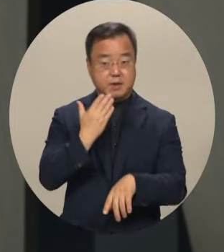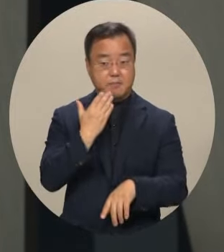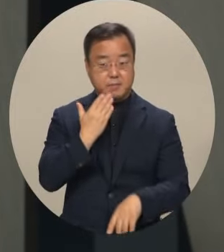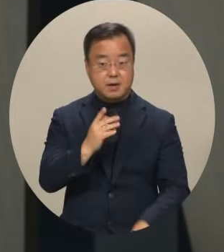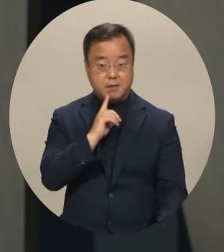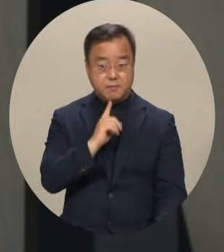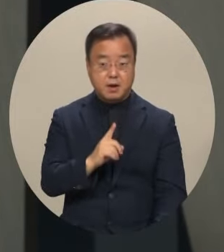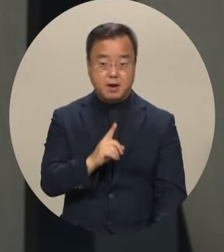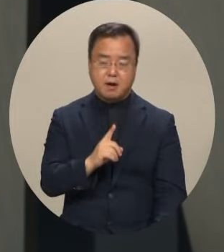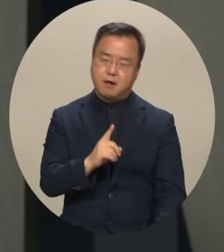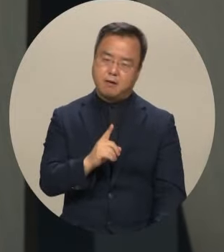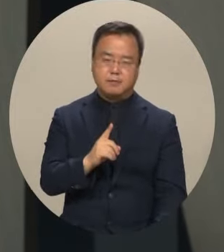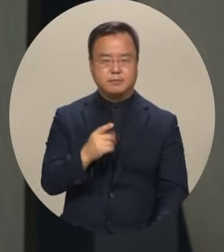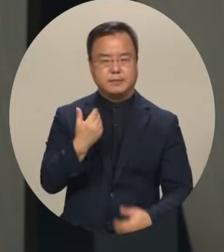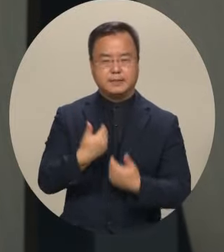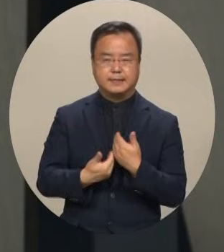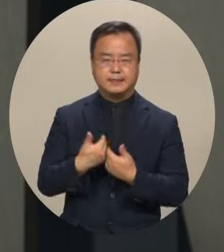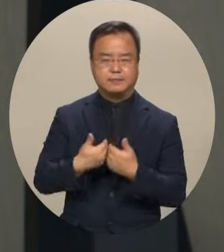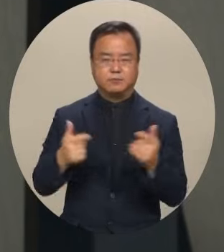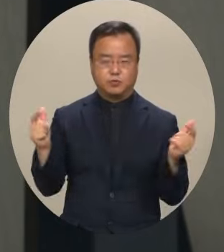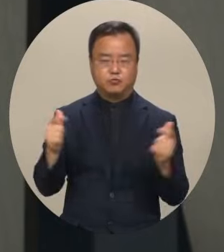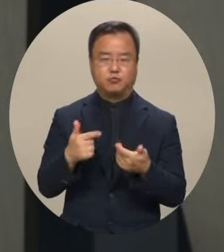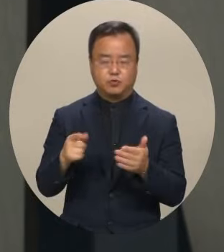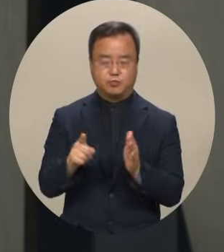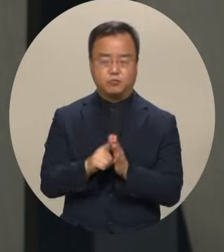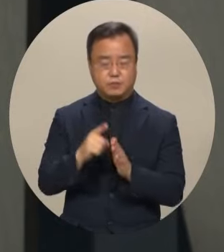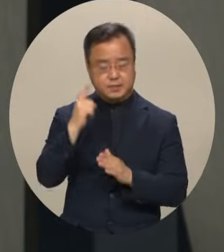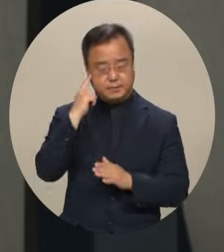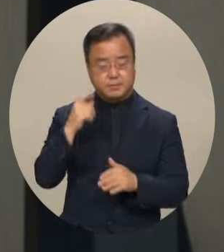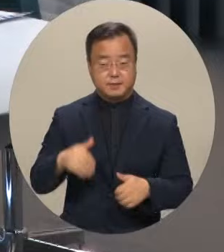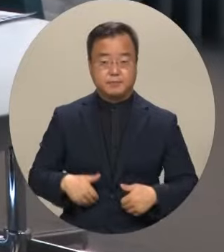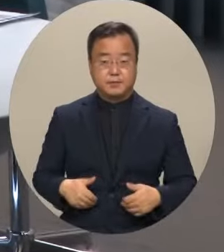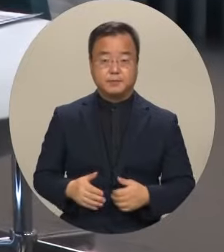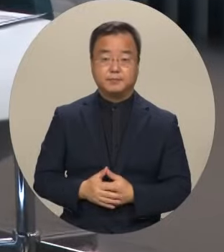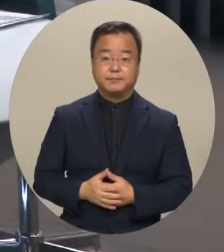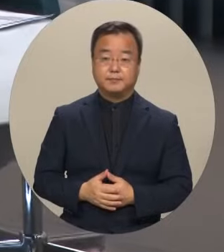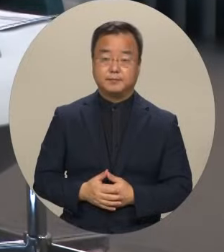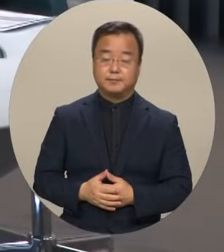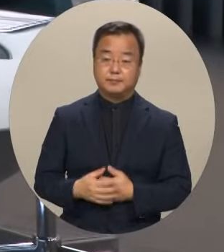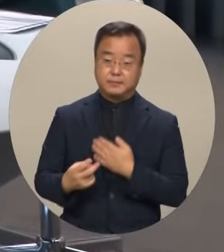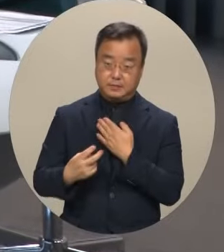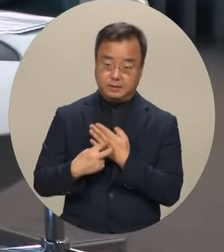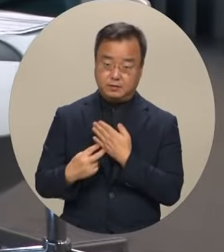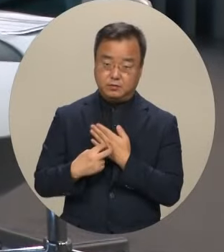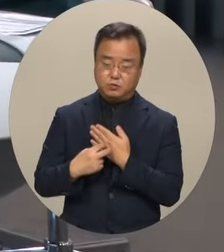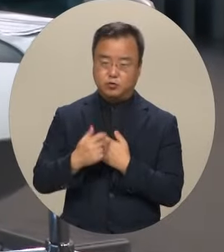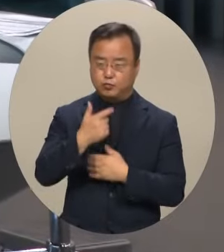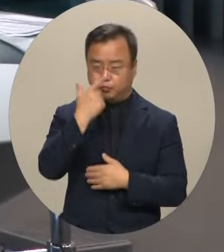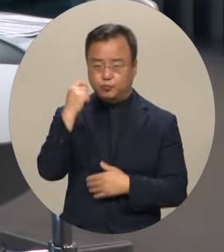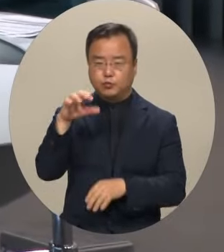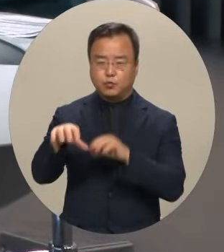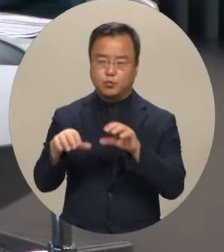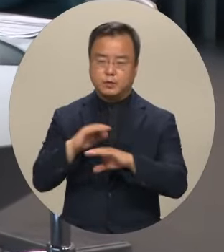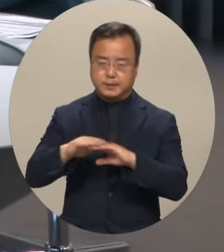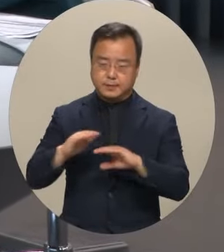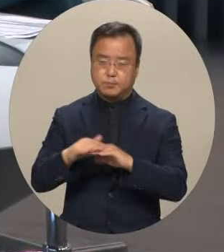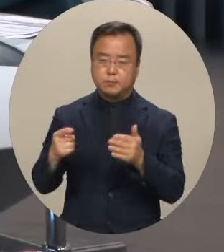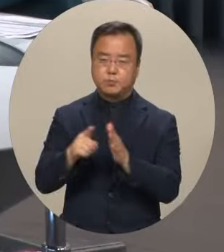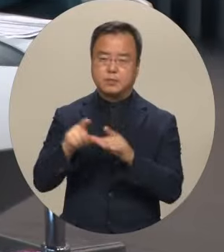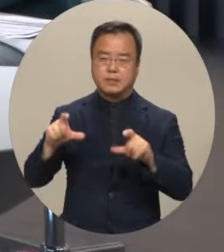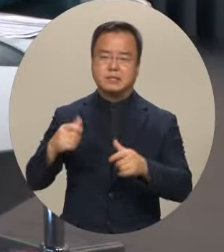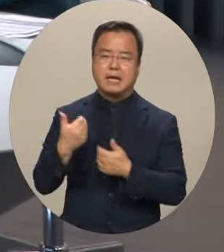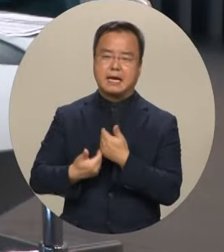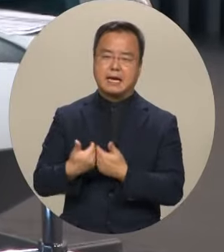있어야 갈등을 최소할 수 있을 것으로 보입니다네 의료 사각 지대를 해소하려는 노력이이 지역 간의 갈등으로